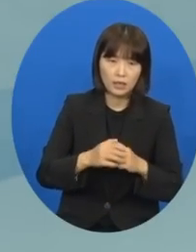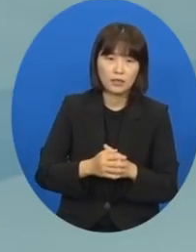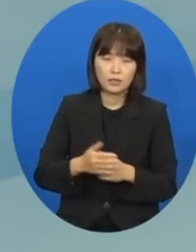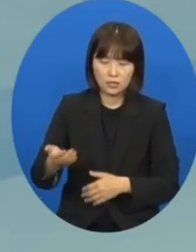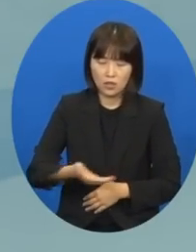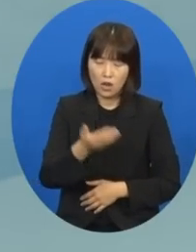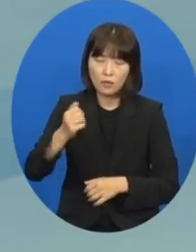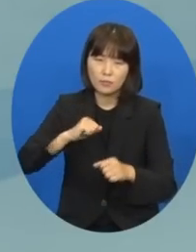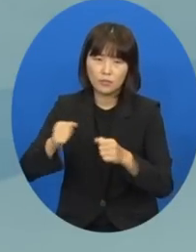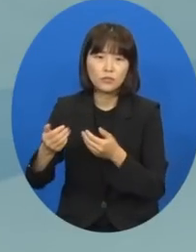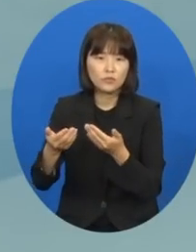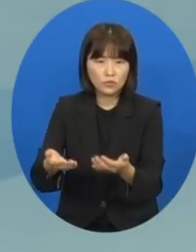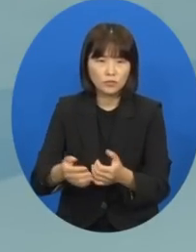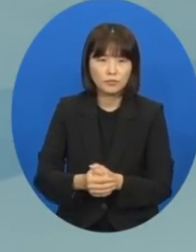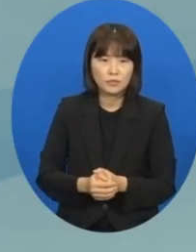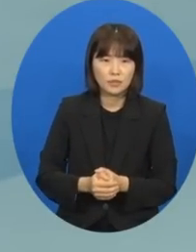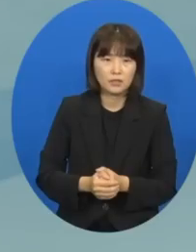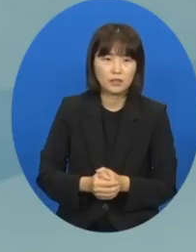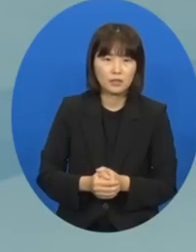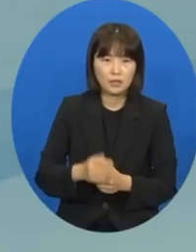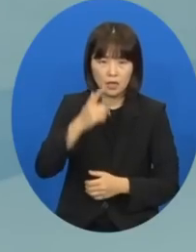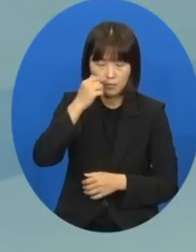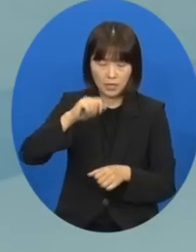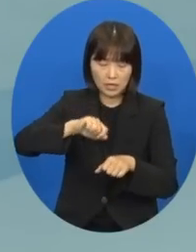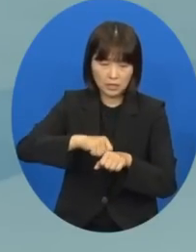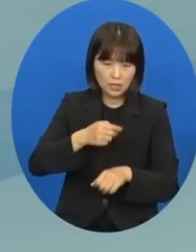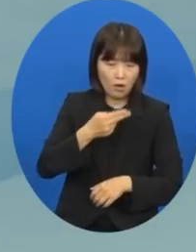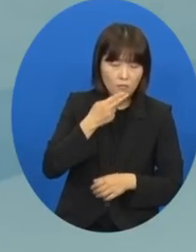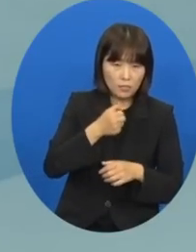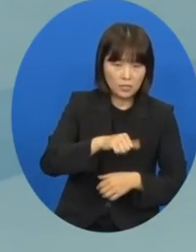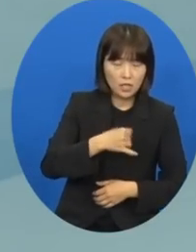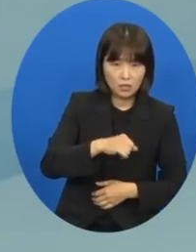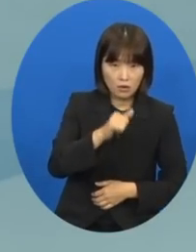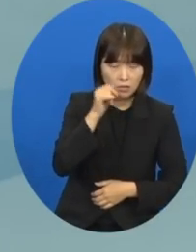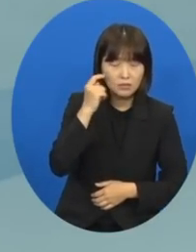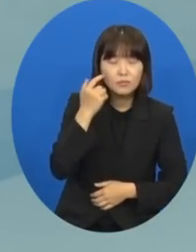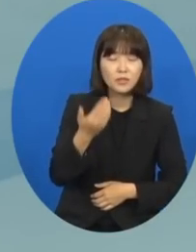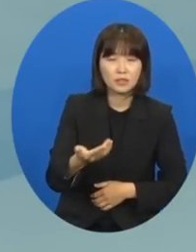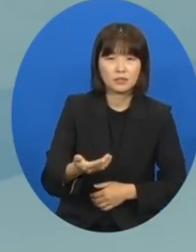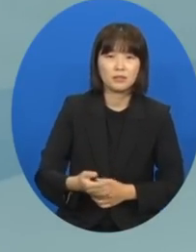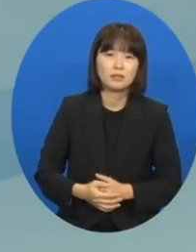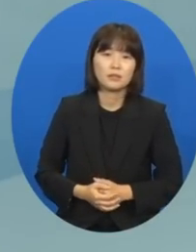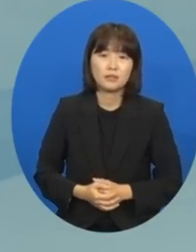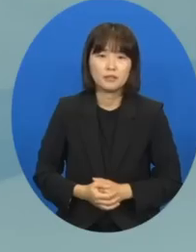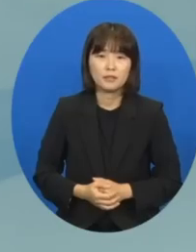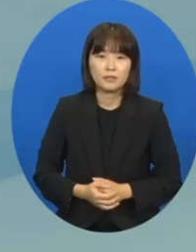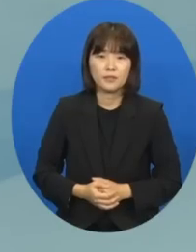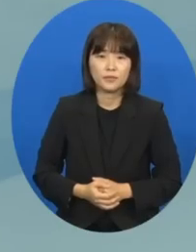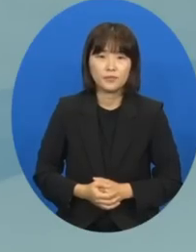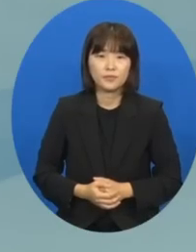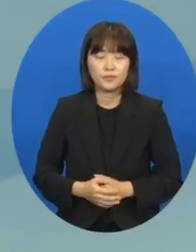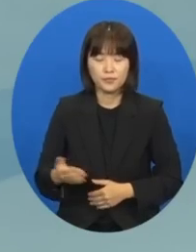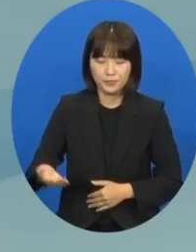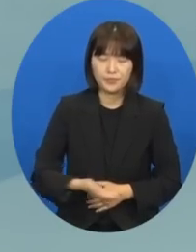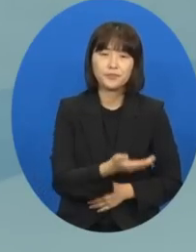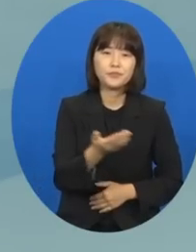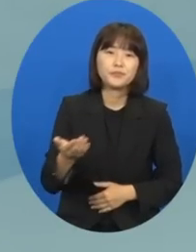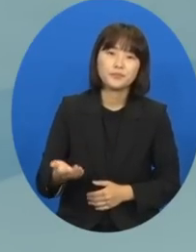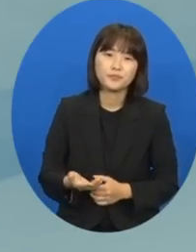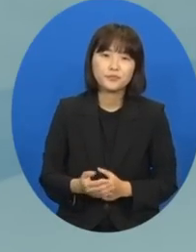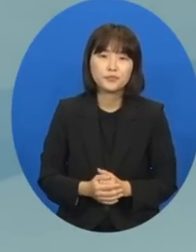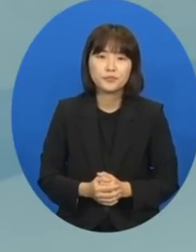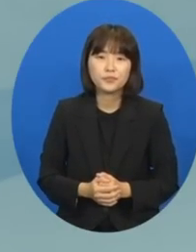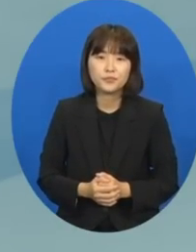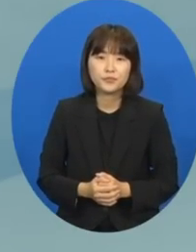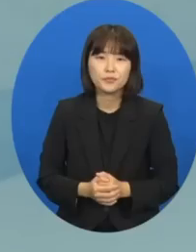어디 있겠습니까? 징계하지 않으면 너희가 사생아입니다. 그러니까 여러분,